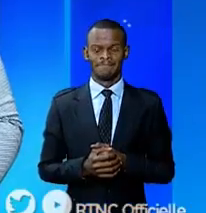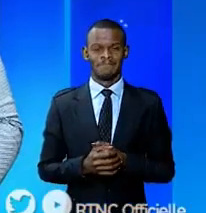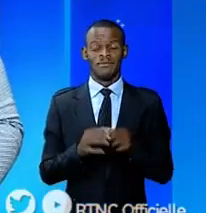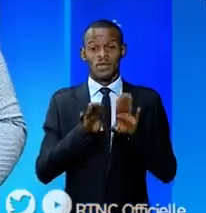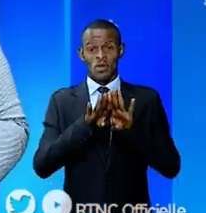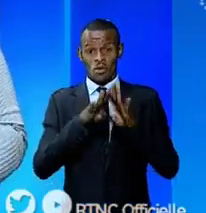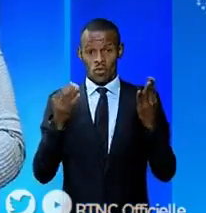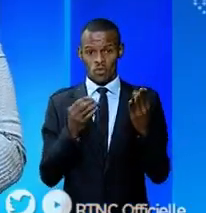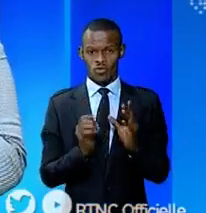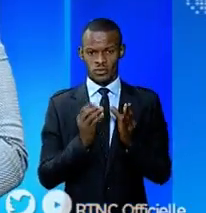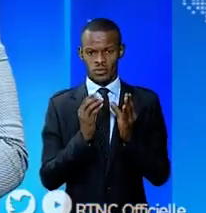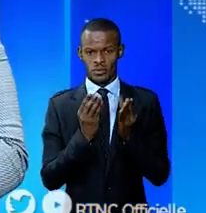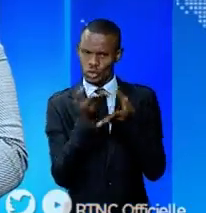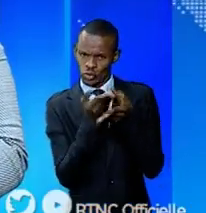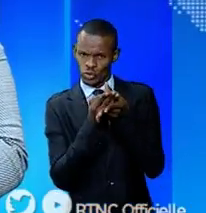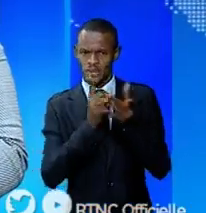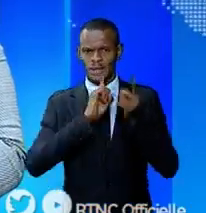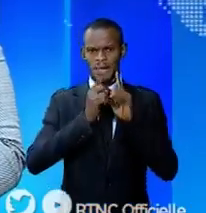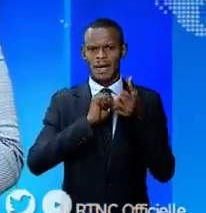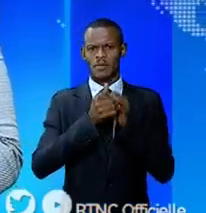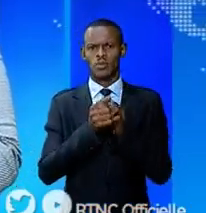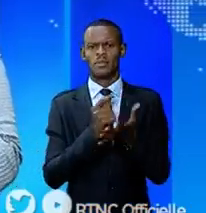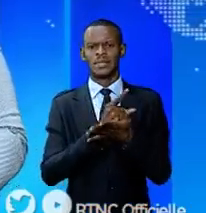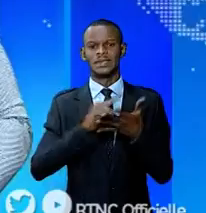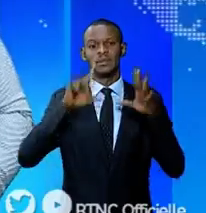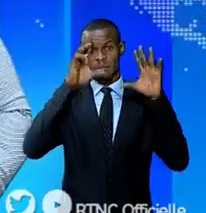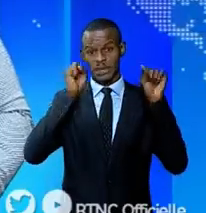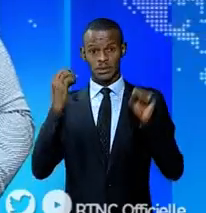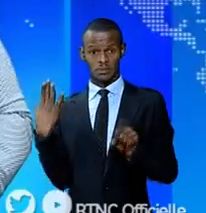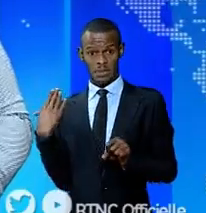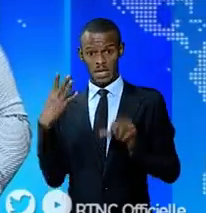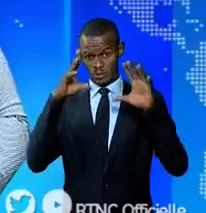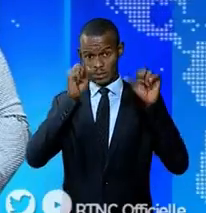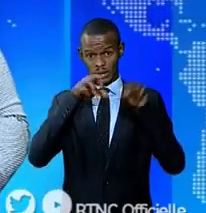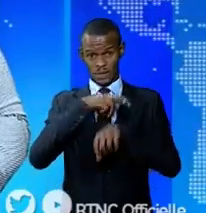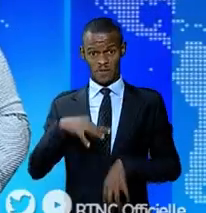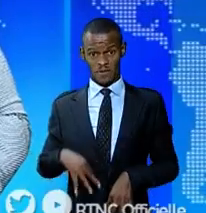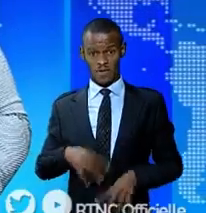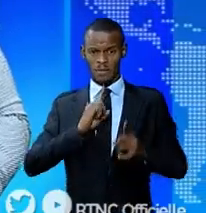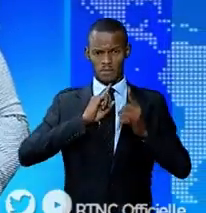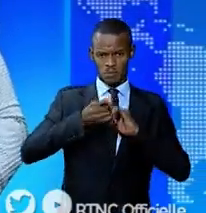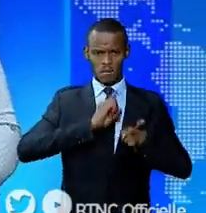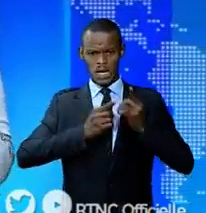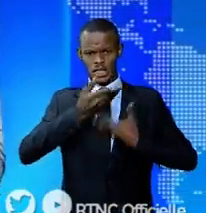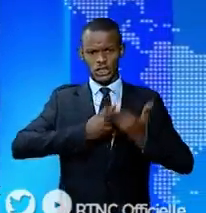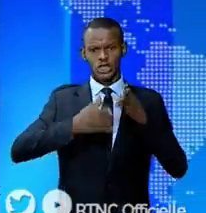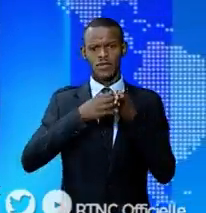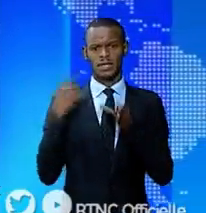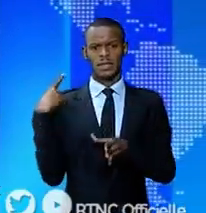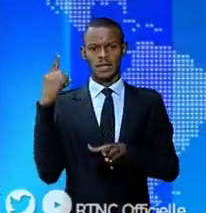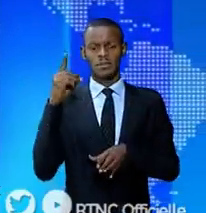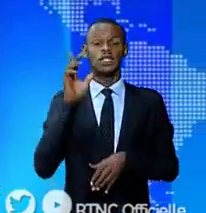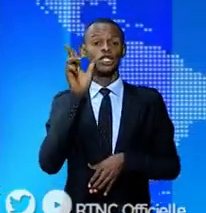Ouvrons à présent notre rubrique rétrospective avec le chef de l'État qui échange avec les élus de la Tshopo sur la crise qui paralyse leur